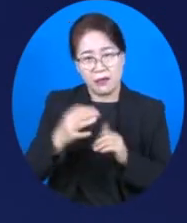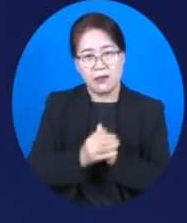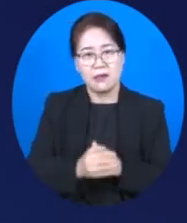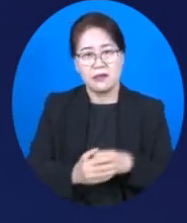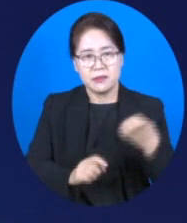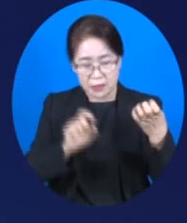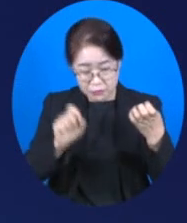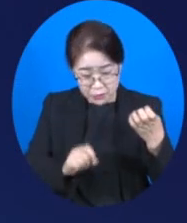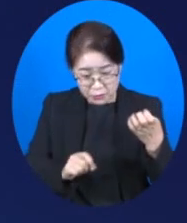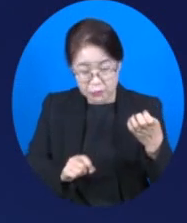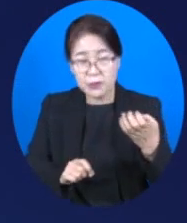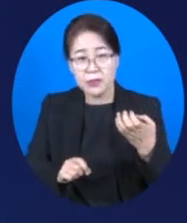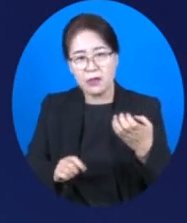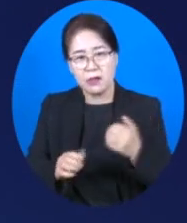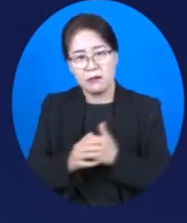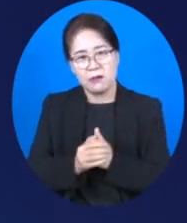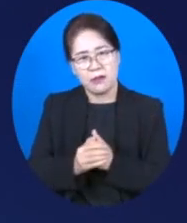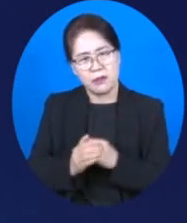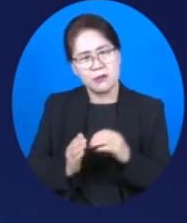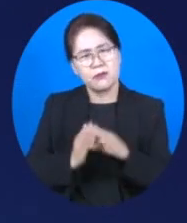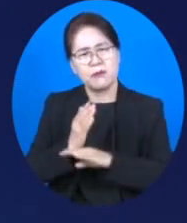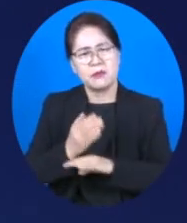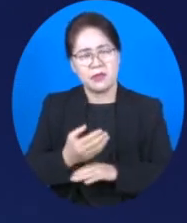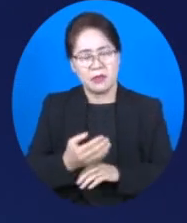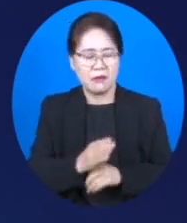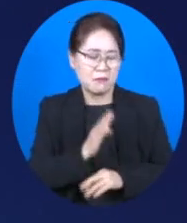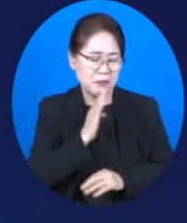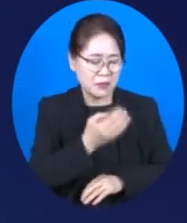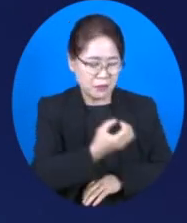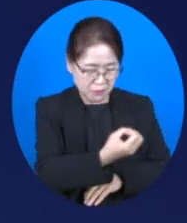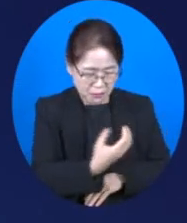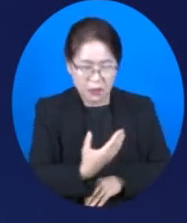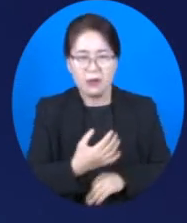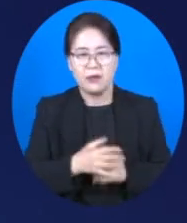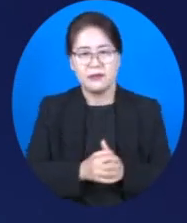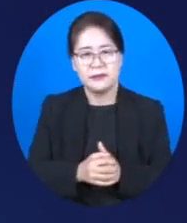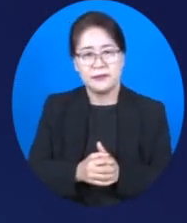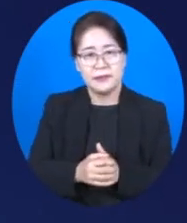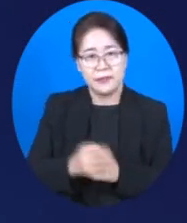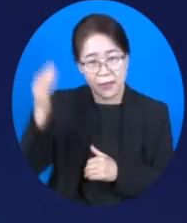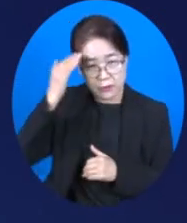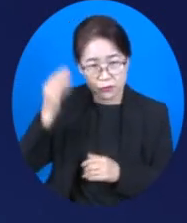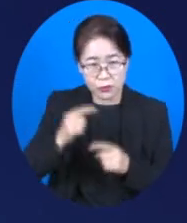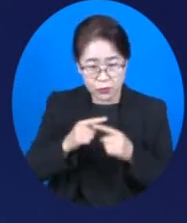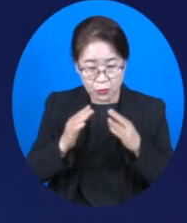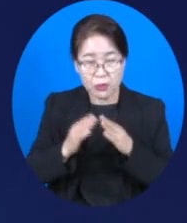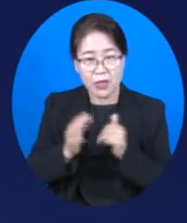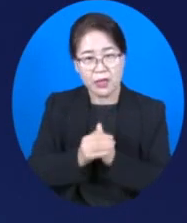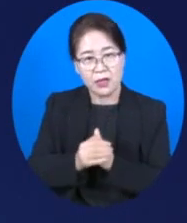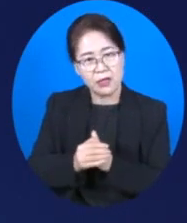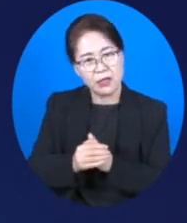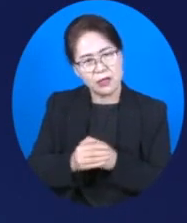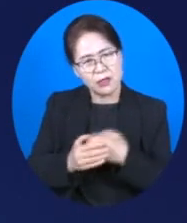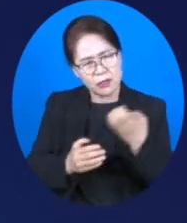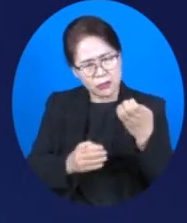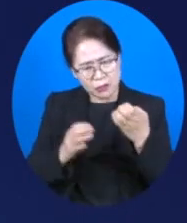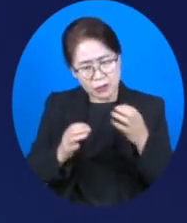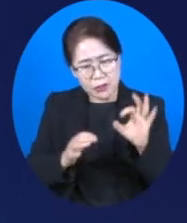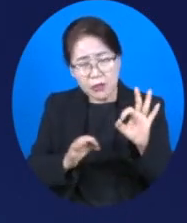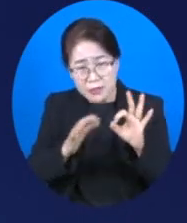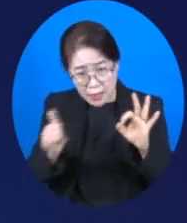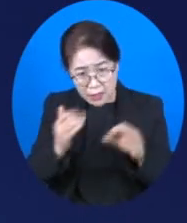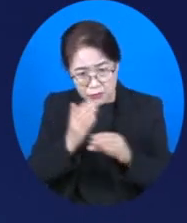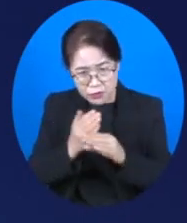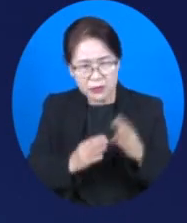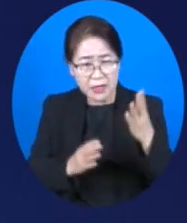40.4%의 청년들이 그렇다라고 대답을 했다는 거죠. 그러니까 한국교회 청년 10명 중에 4명은 성경